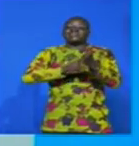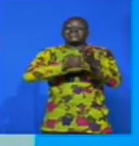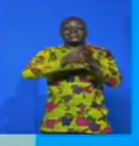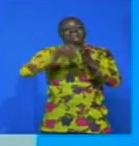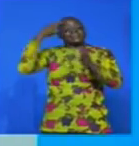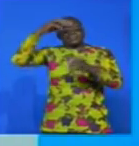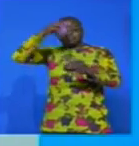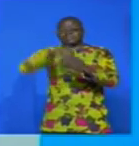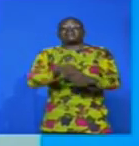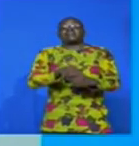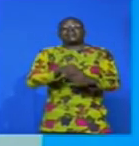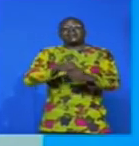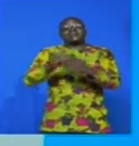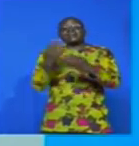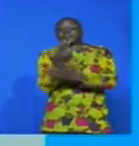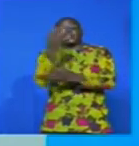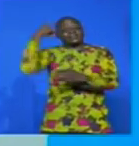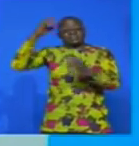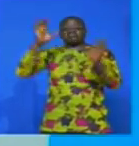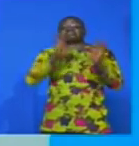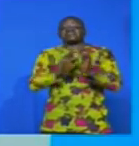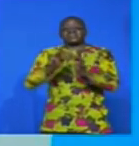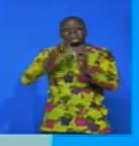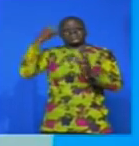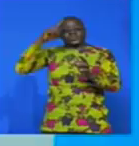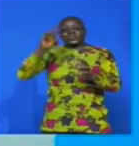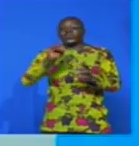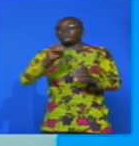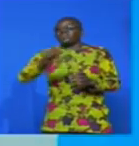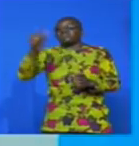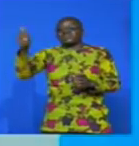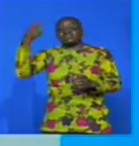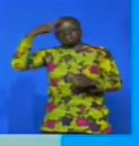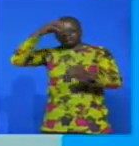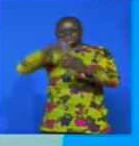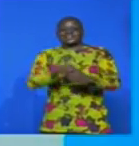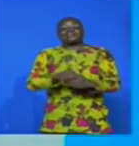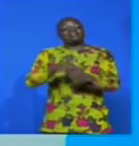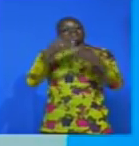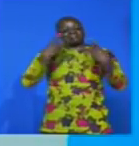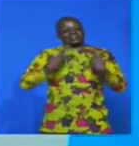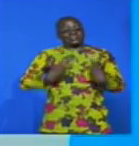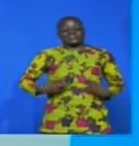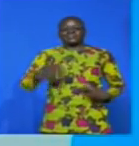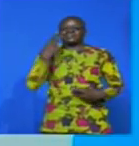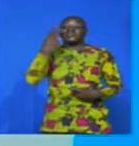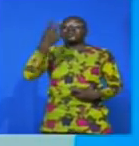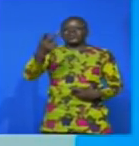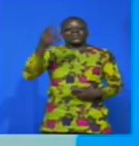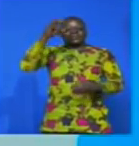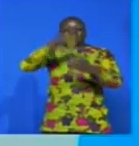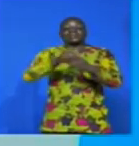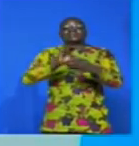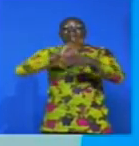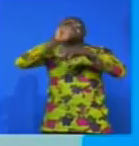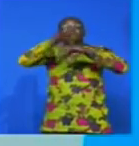persistante. Plantes infectées et feuilles blanchies ou froissées, tel est le spectacle désolant que l'on peut voir sur cette plaine, l'une des zones